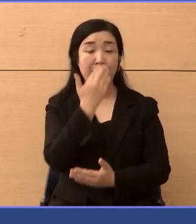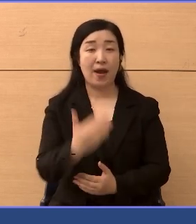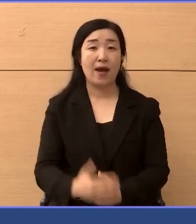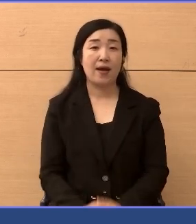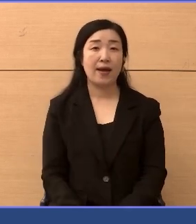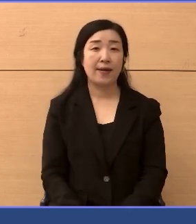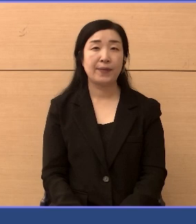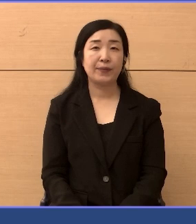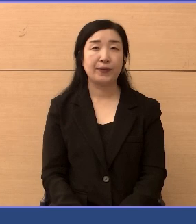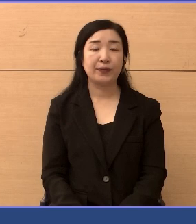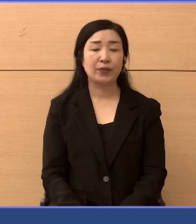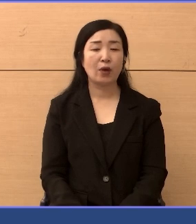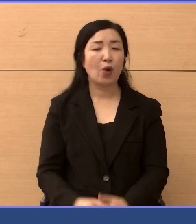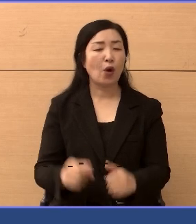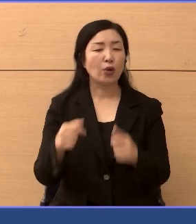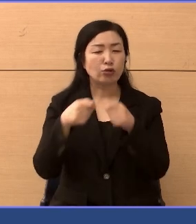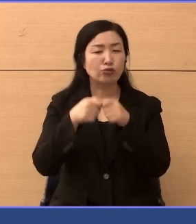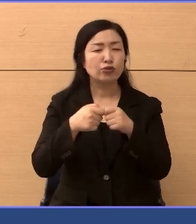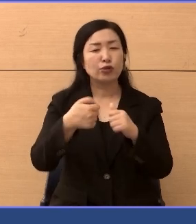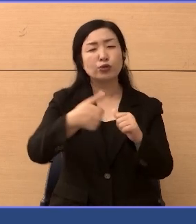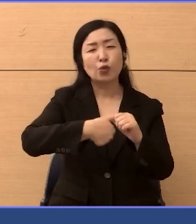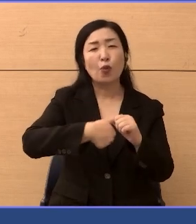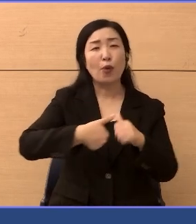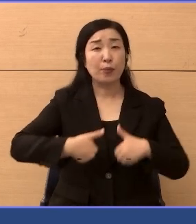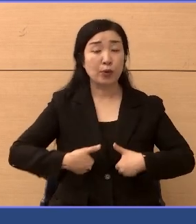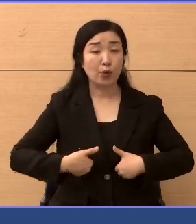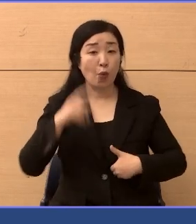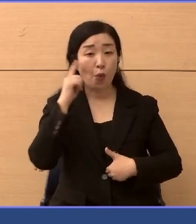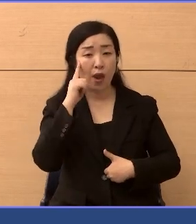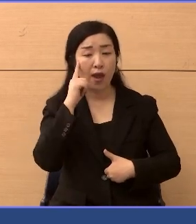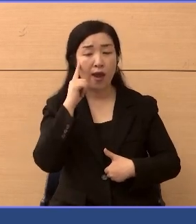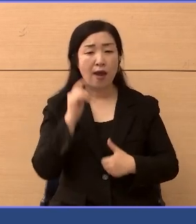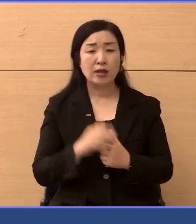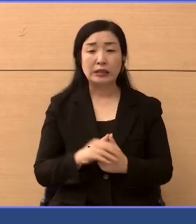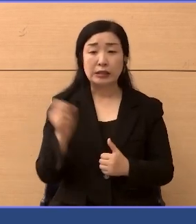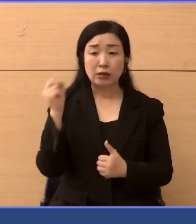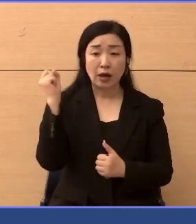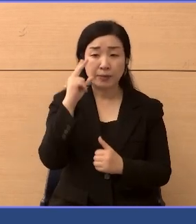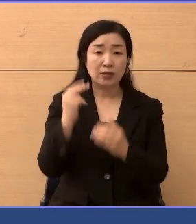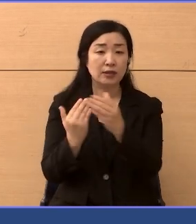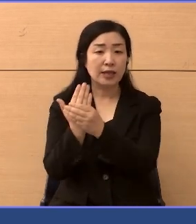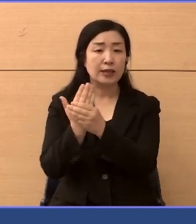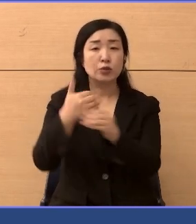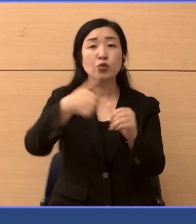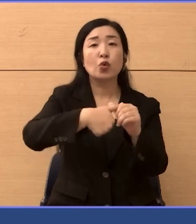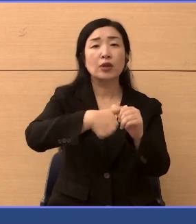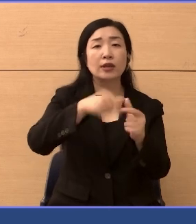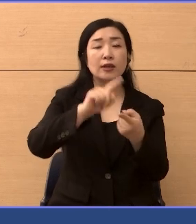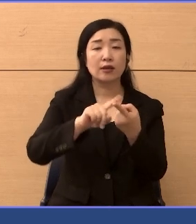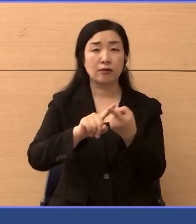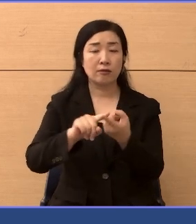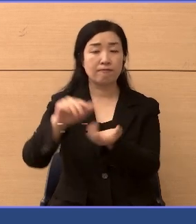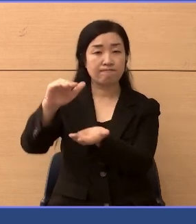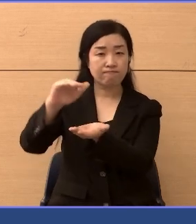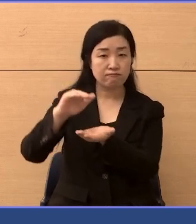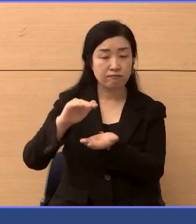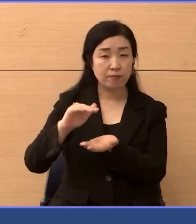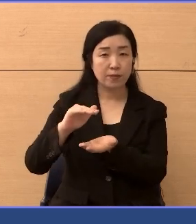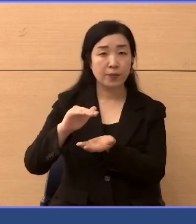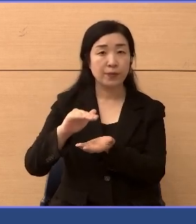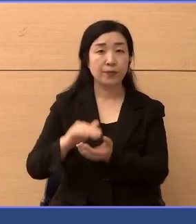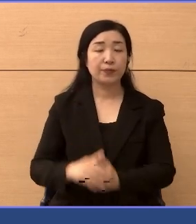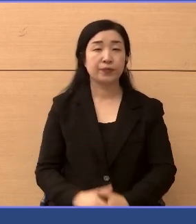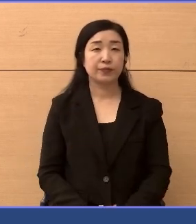on what to 구체적인 do 어떤 조언이 in 필요합니다. particular 무엇을 해야 될지. situations. And 특히나 of course, 특정 nowadays, 상황에서의 조언이 필요합니다. there has 그리고 been a